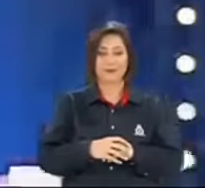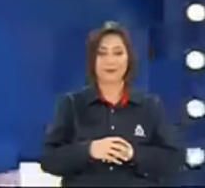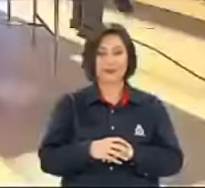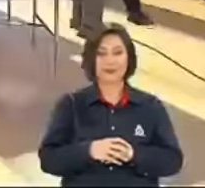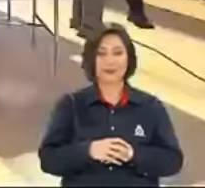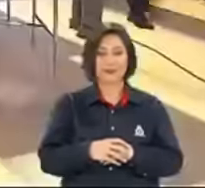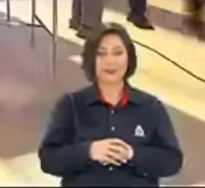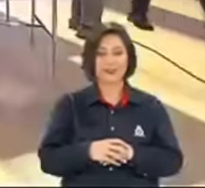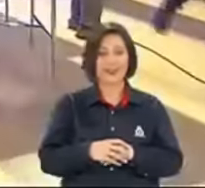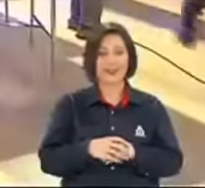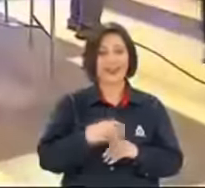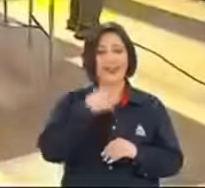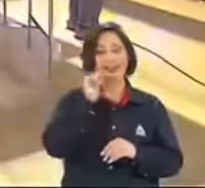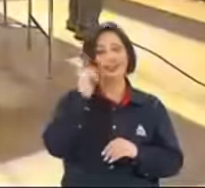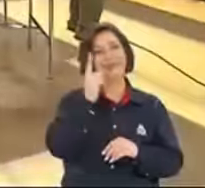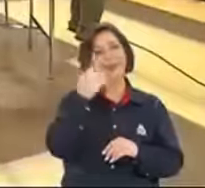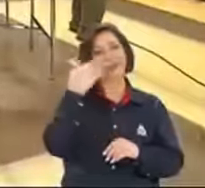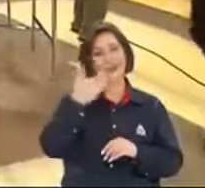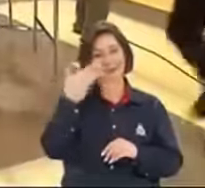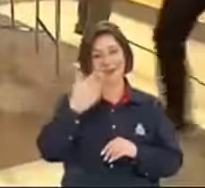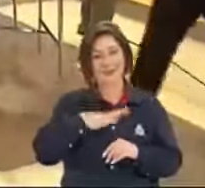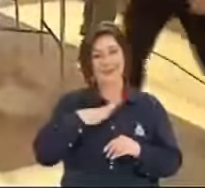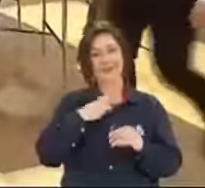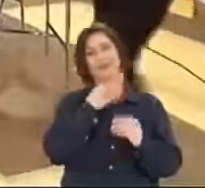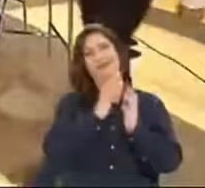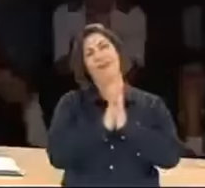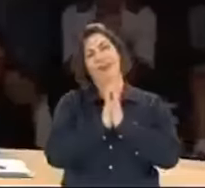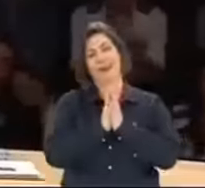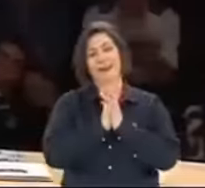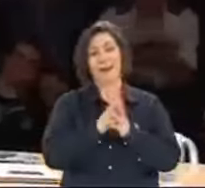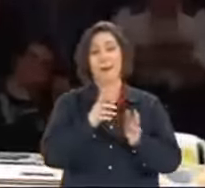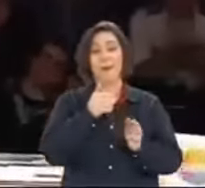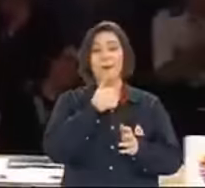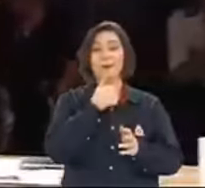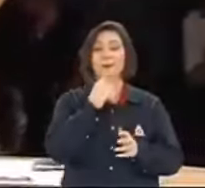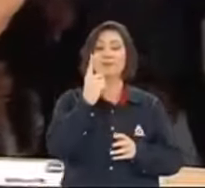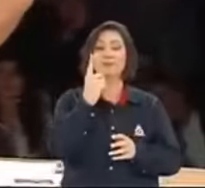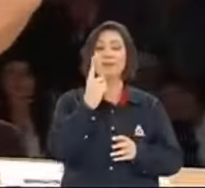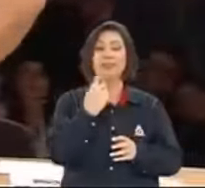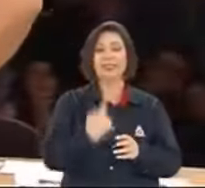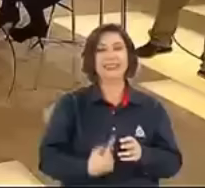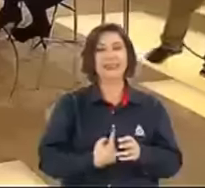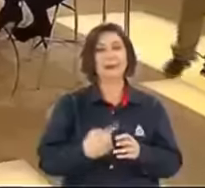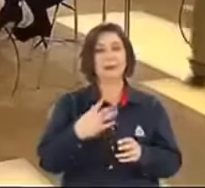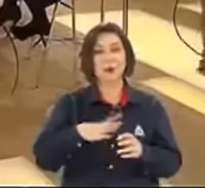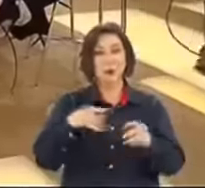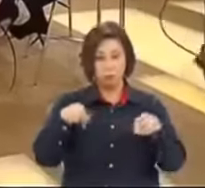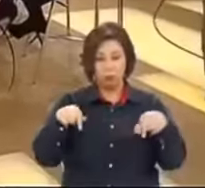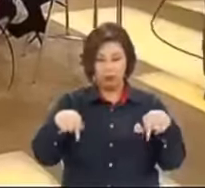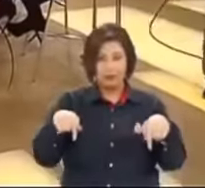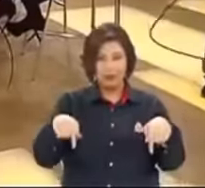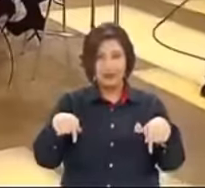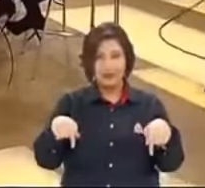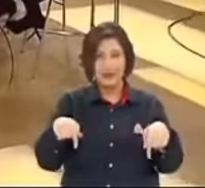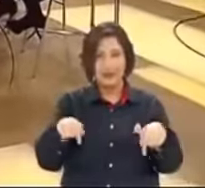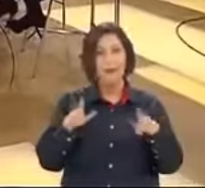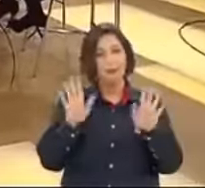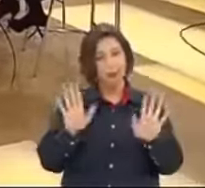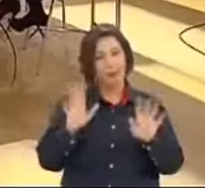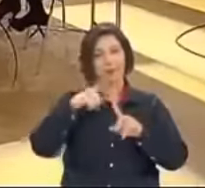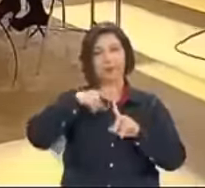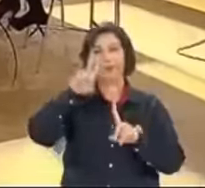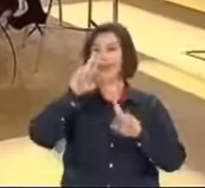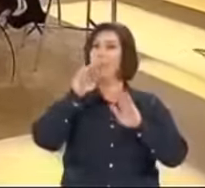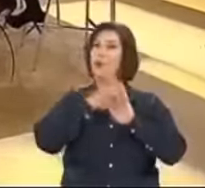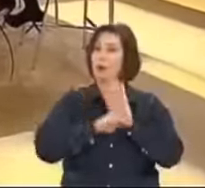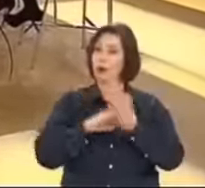Neyse. Ya abi. Kadir'e bir şey anlatmak abi. İstiyorum. Ne olur ya. Baba. Bir şey hissetmeni istiyorum. Burası tamam bir